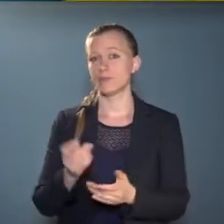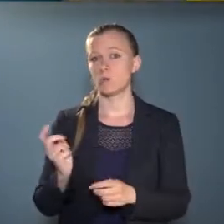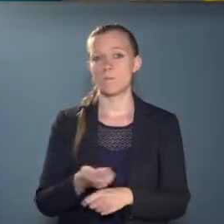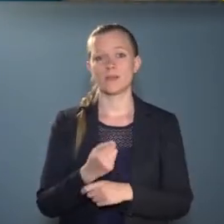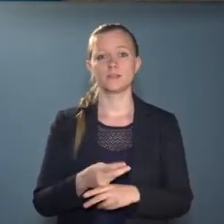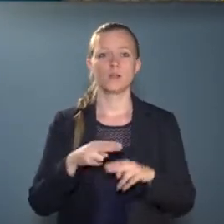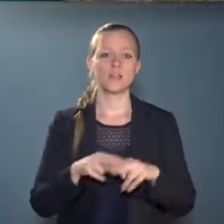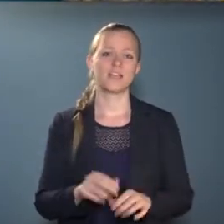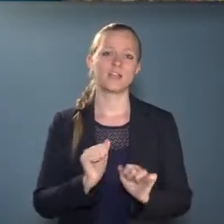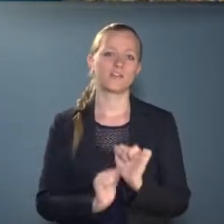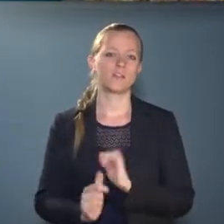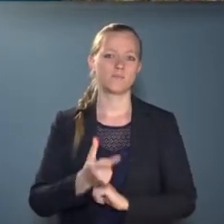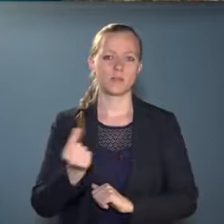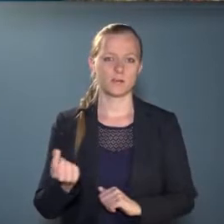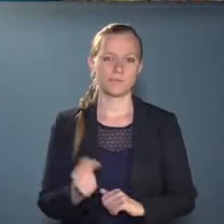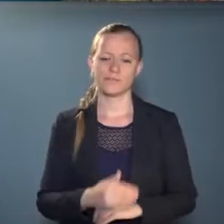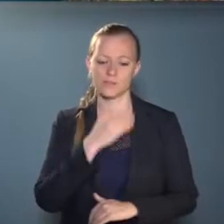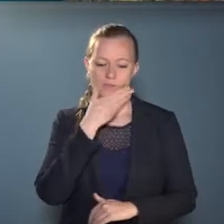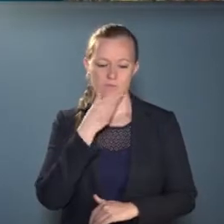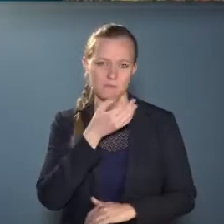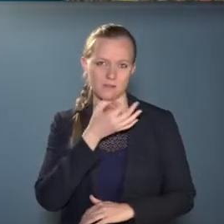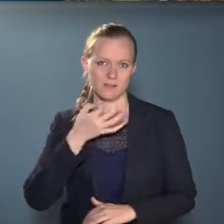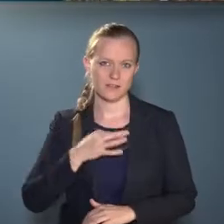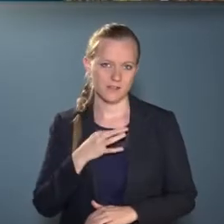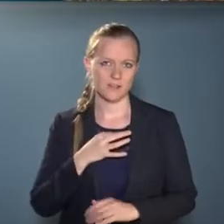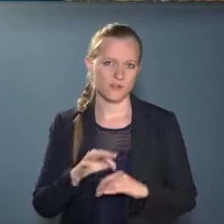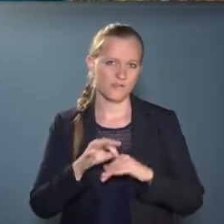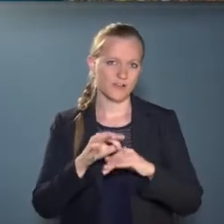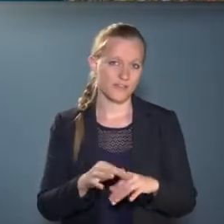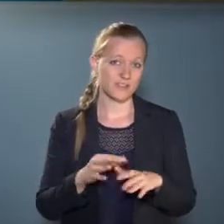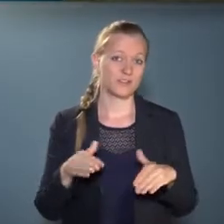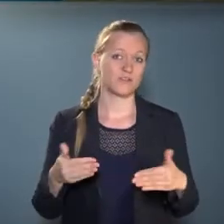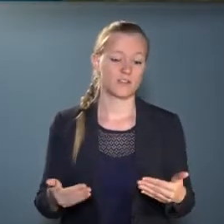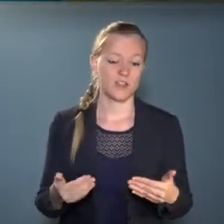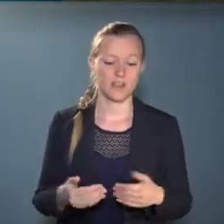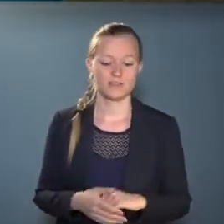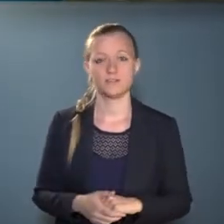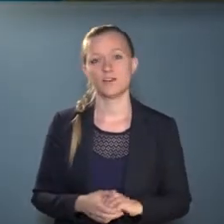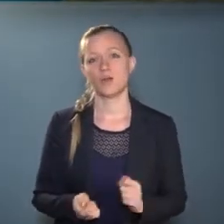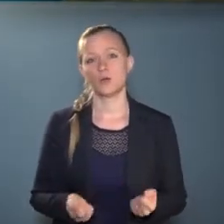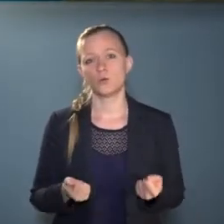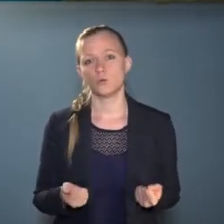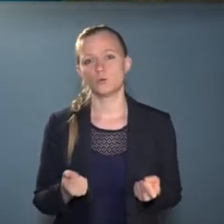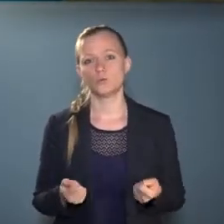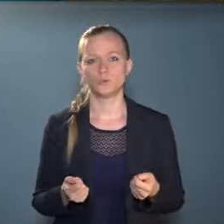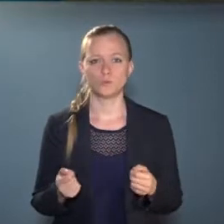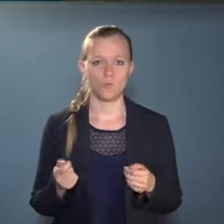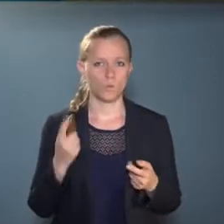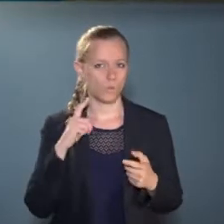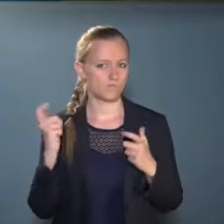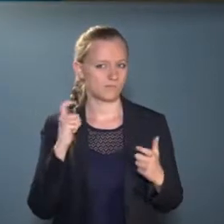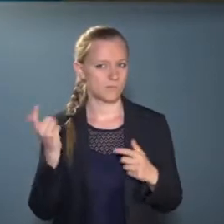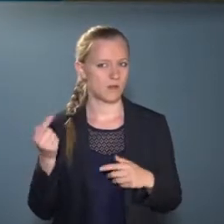kőbányai rendvédelmi napon idén? Köszönöm szépen a kérdést és a felvezetést. Hát a hűtőkompresszornak az árnyékában vagyunk, illetve